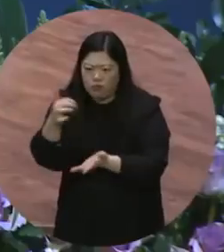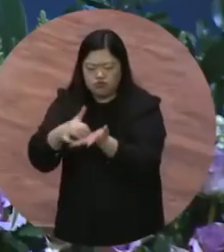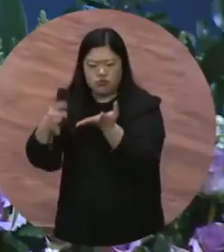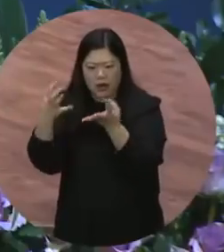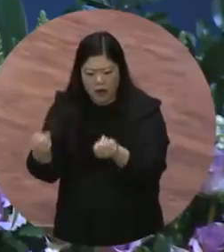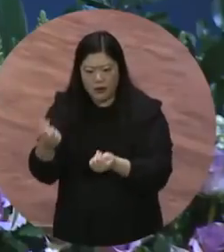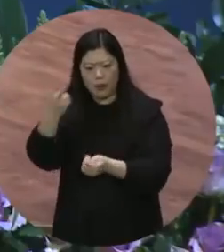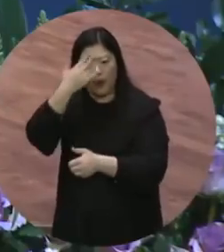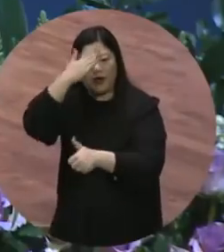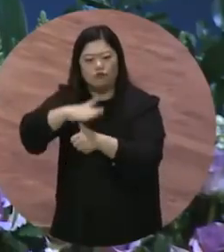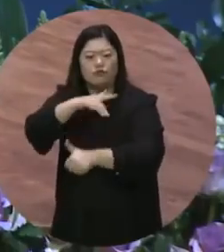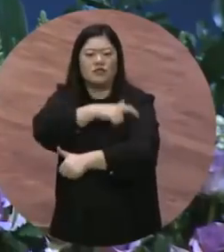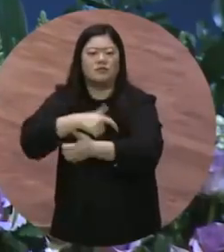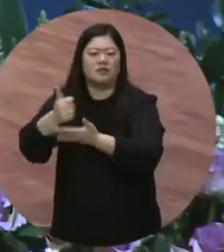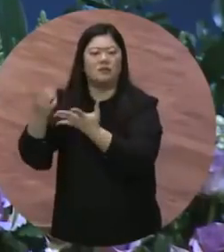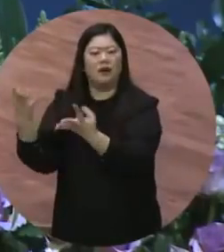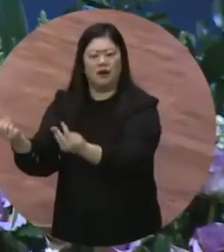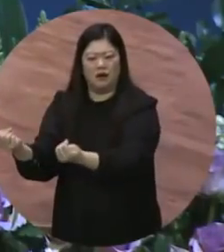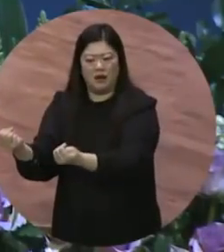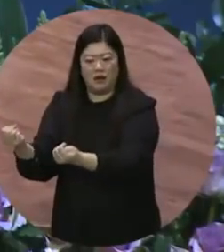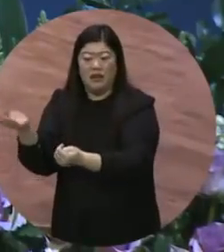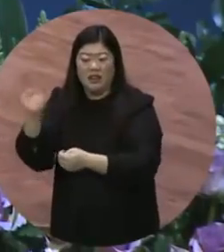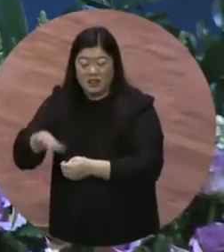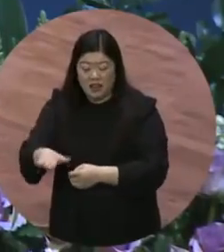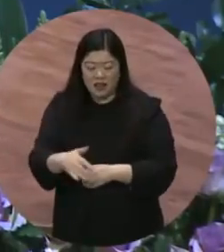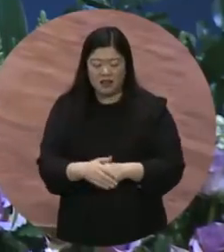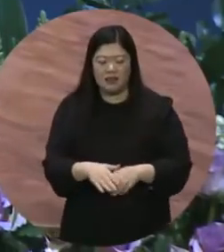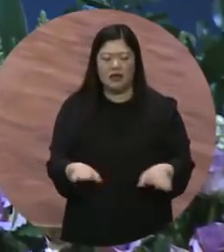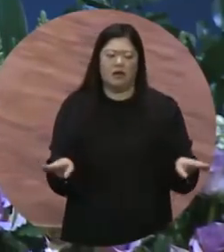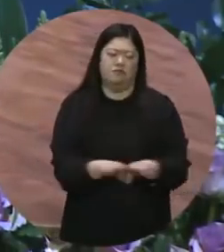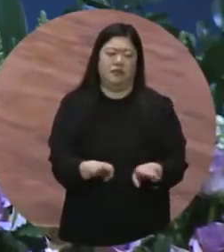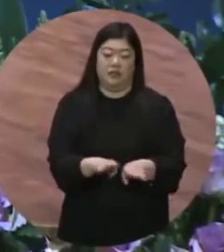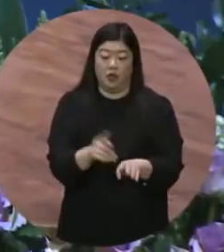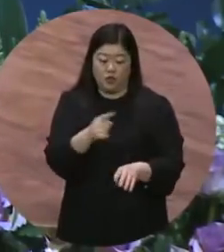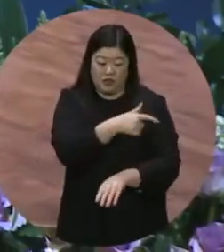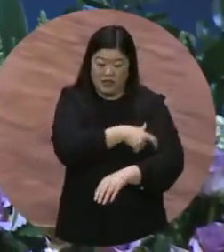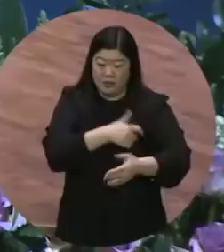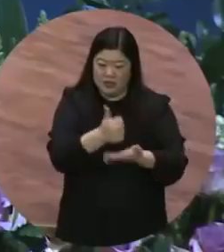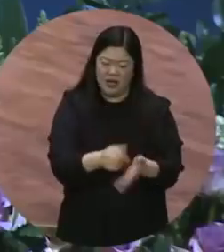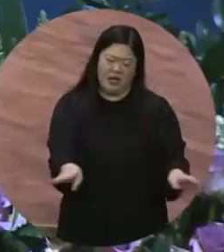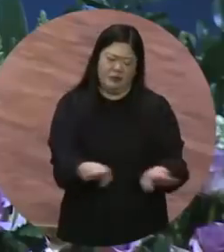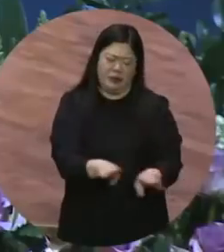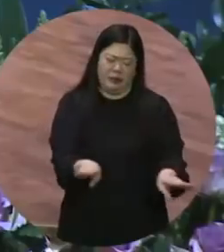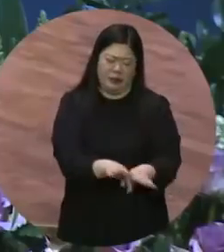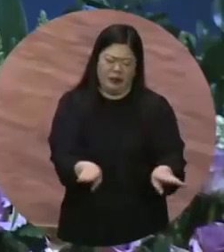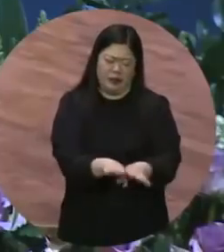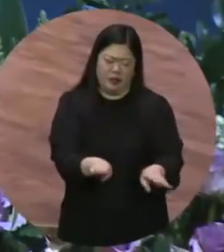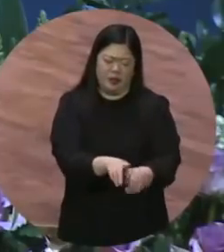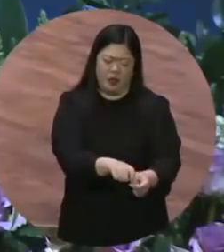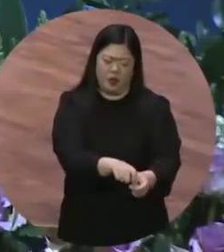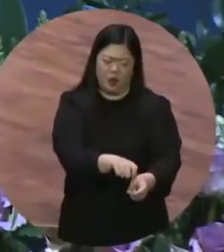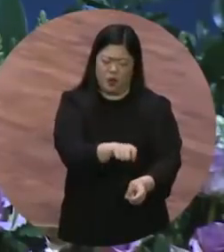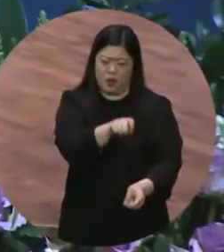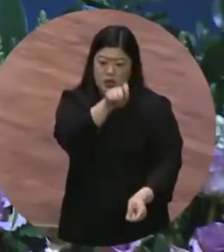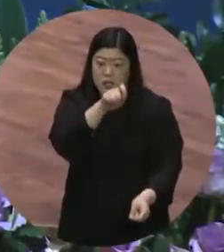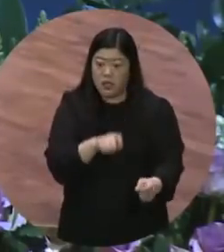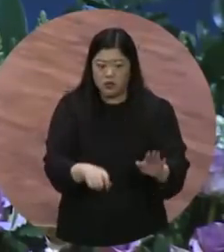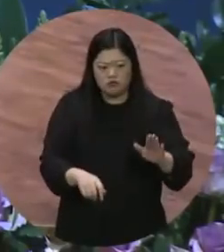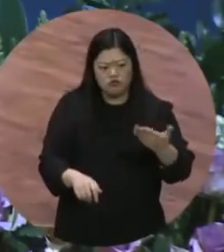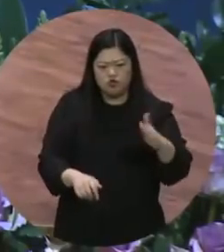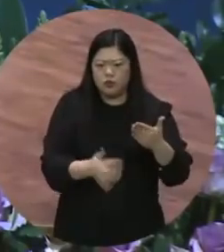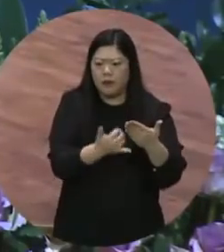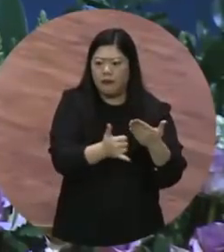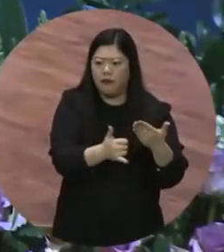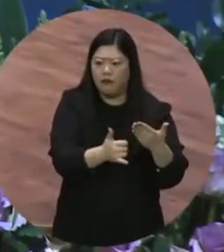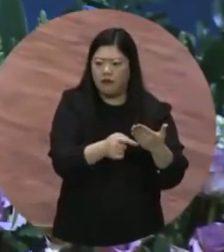어른들 장당기 결석자가 990명이거든요. 중직자 한 사람이 장당기 결석자 한 사람을 만나도 교회는 990명의